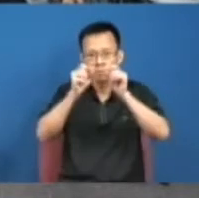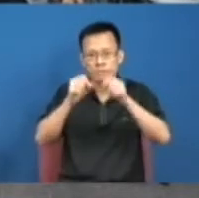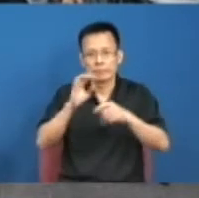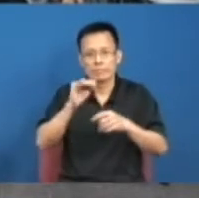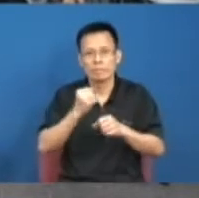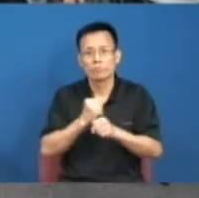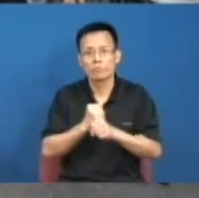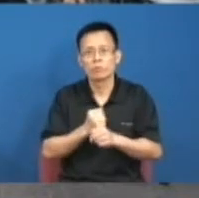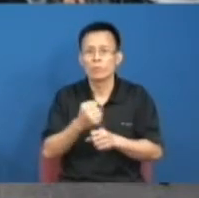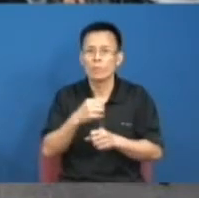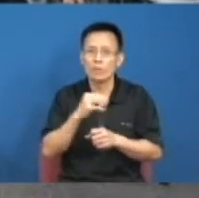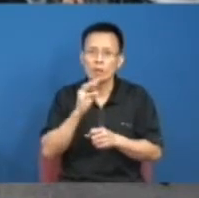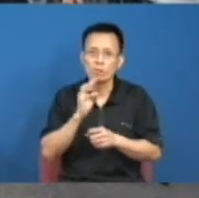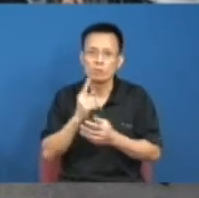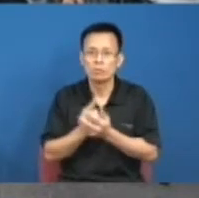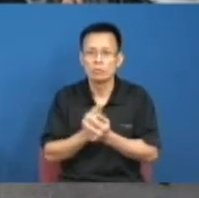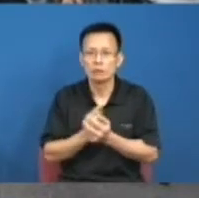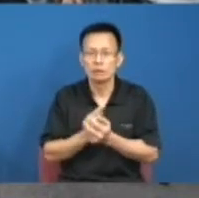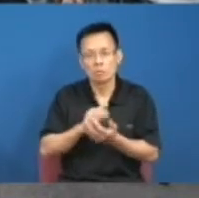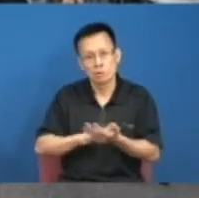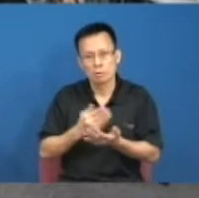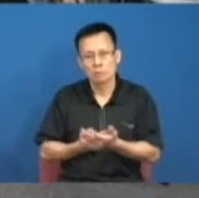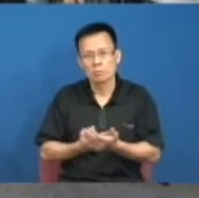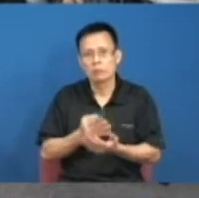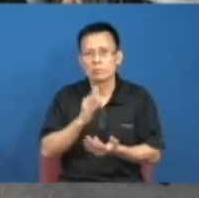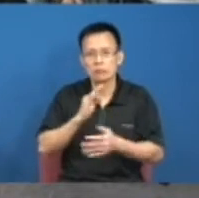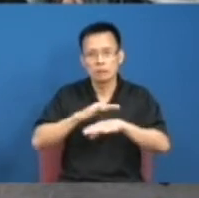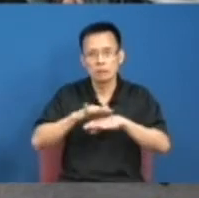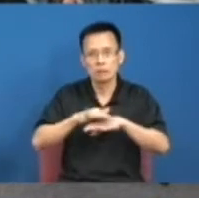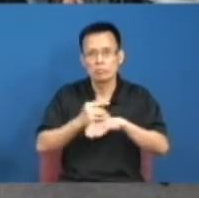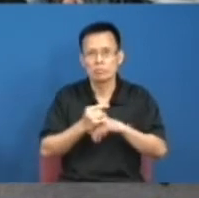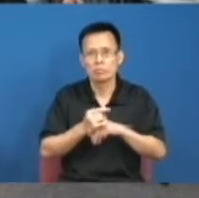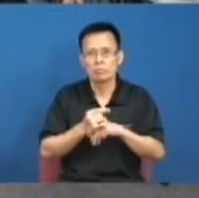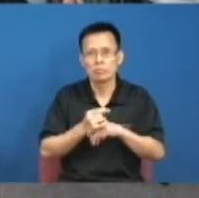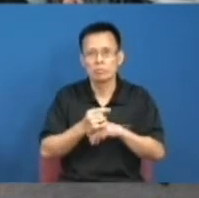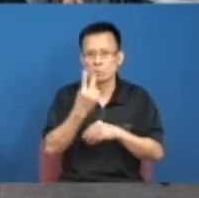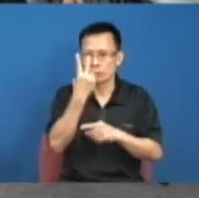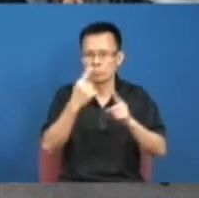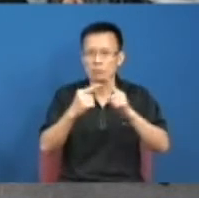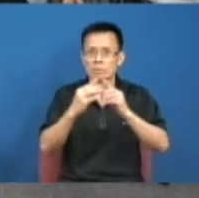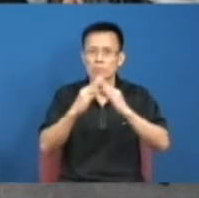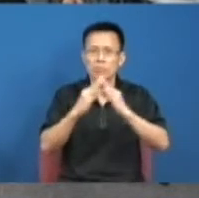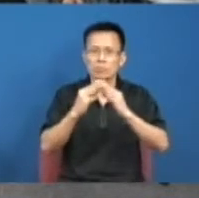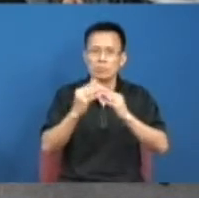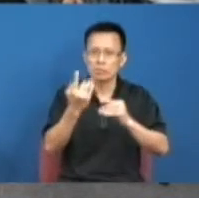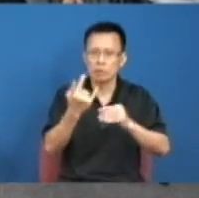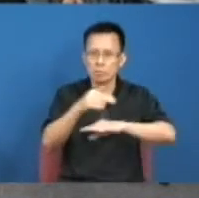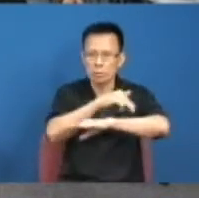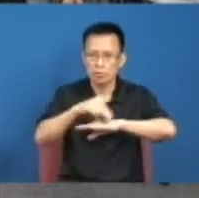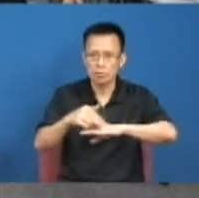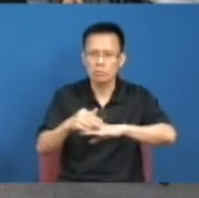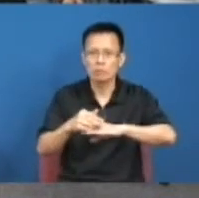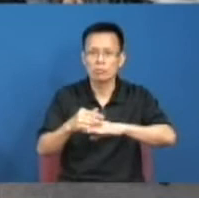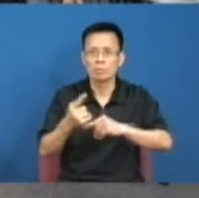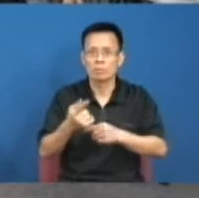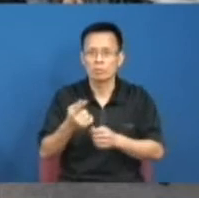啦， 即係如果 手工好好啦。 咁但係如果你話一般講一個二人家庭啊，講幾百尺啊，咁如果係洗手間，